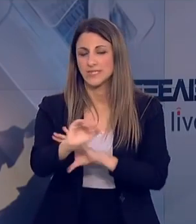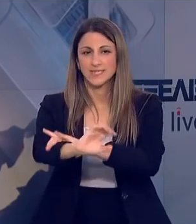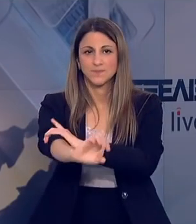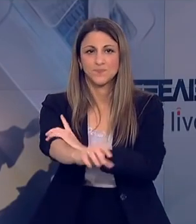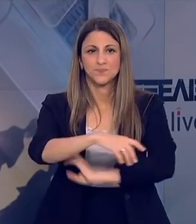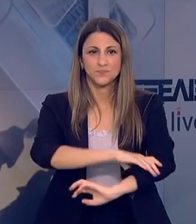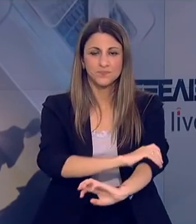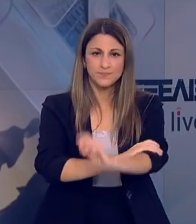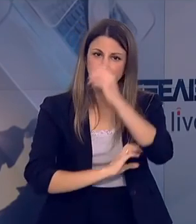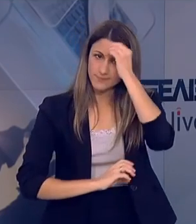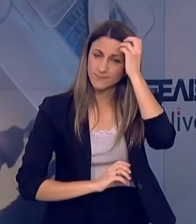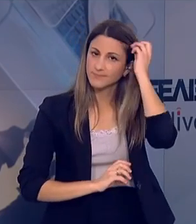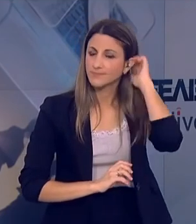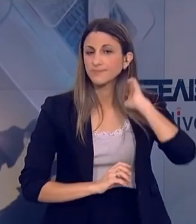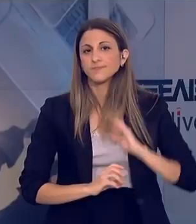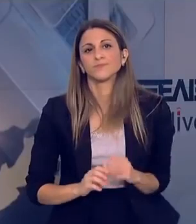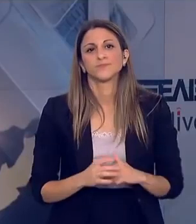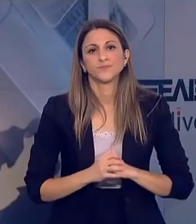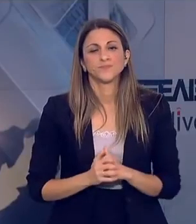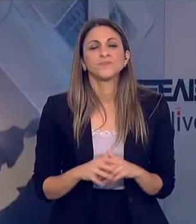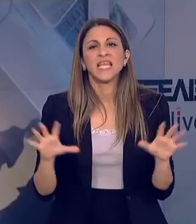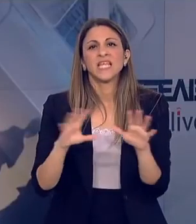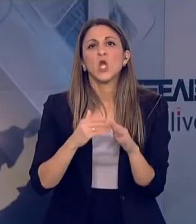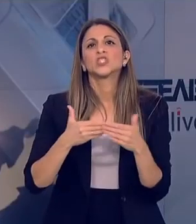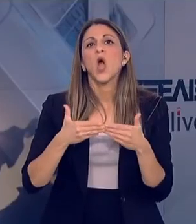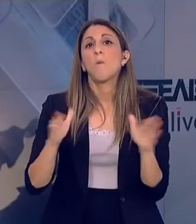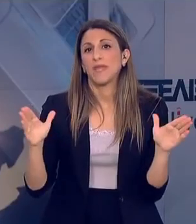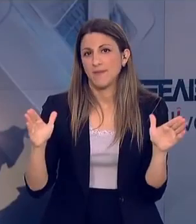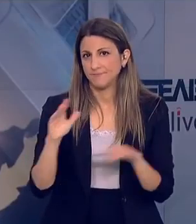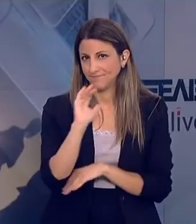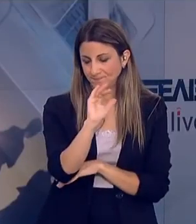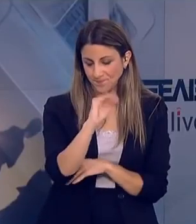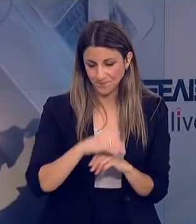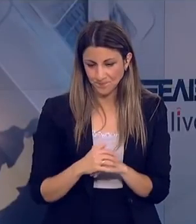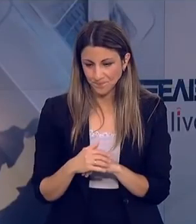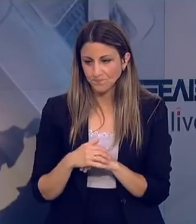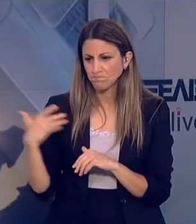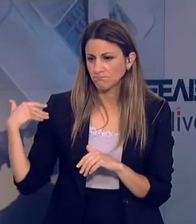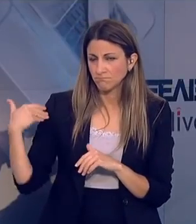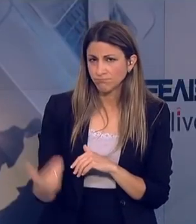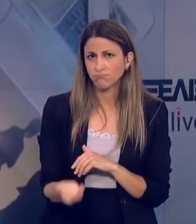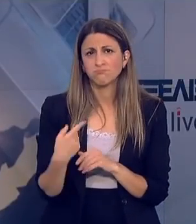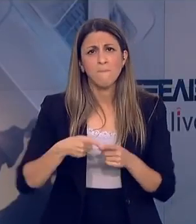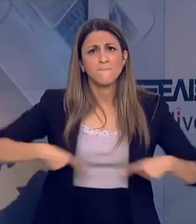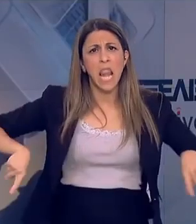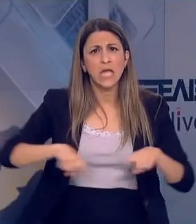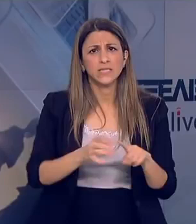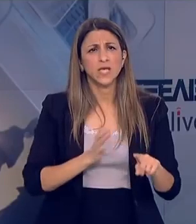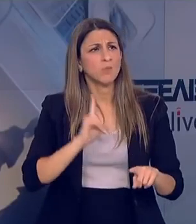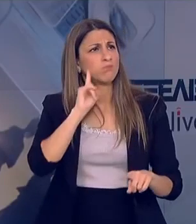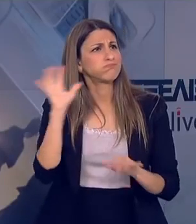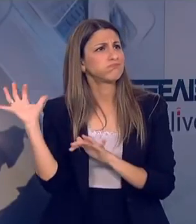ερωτήσεις. Η κυρία Βλεπάκη από τον τηλεοπτικό σταθμό Open. Τις τελευταίες ημέρες παρατηρούμε εικόνες συγχρονισμού σε πλατείες έξω